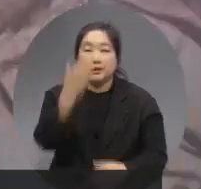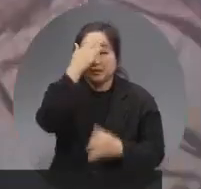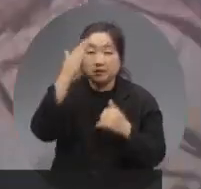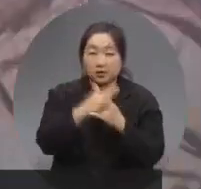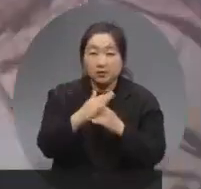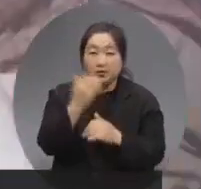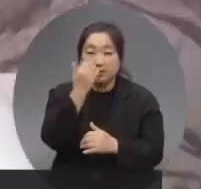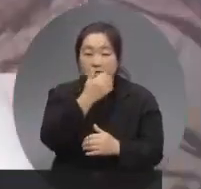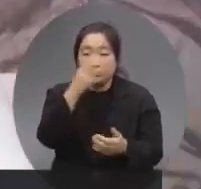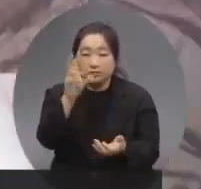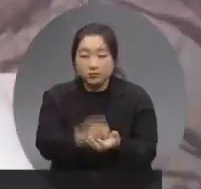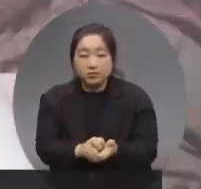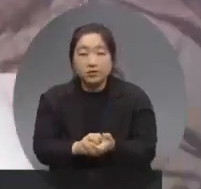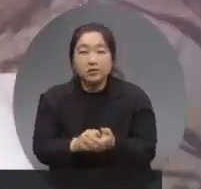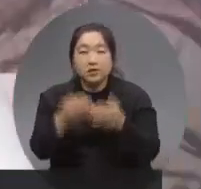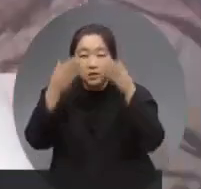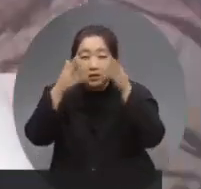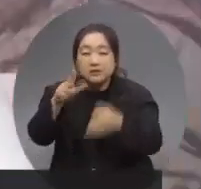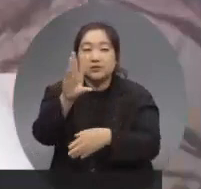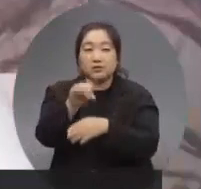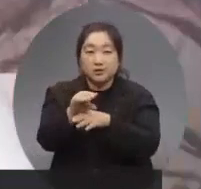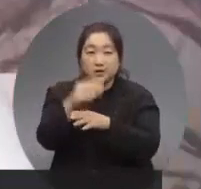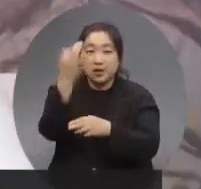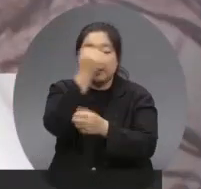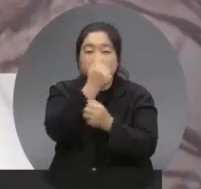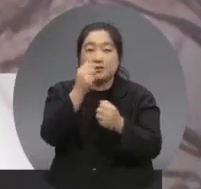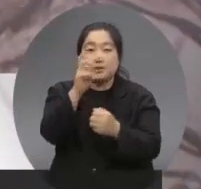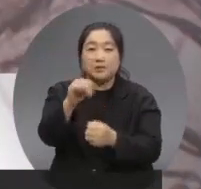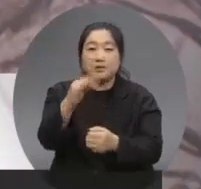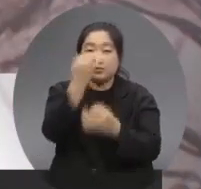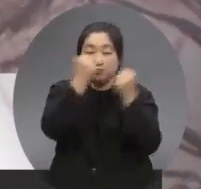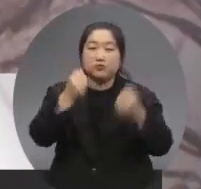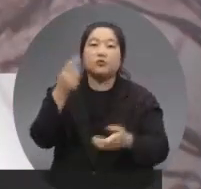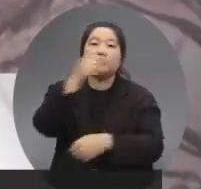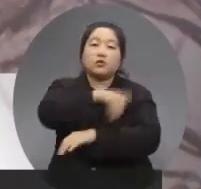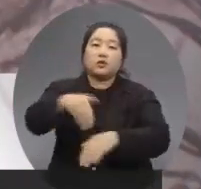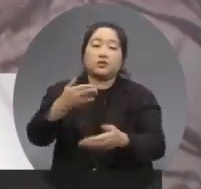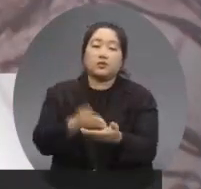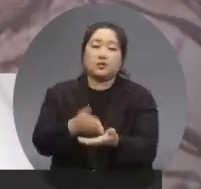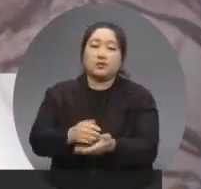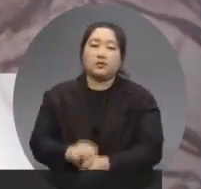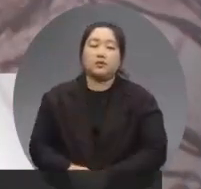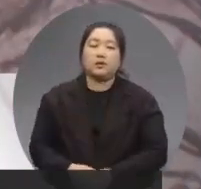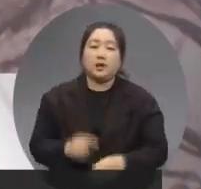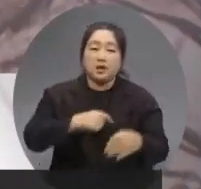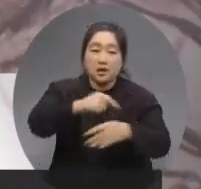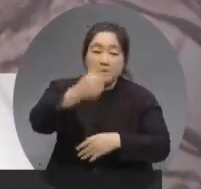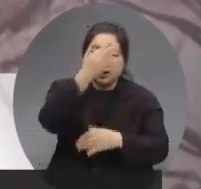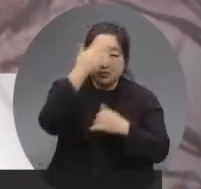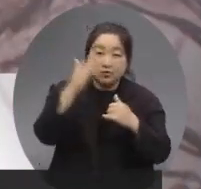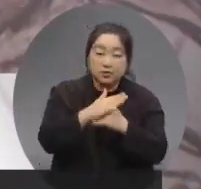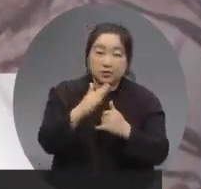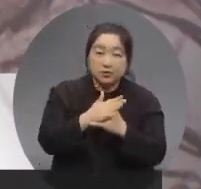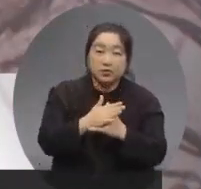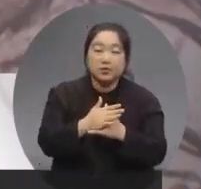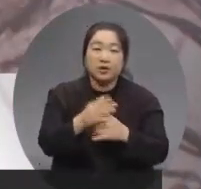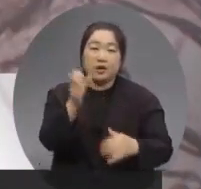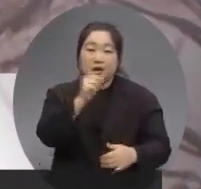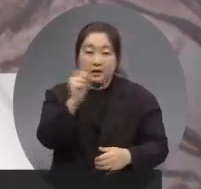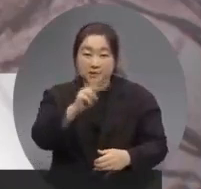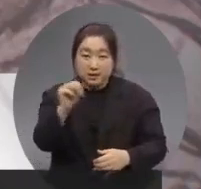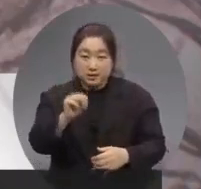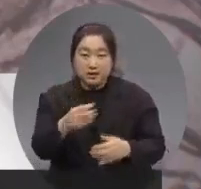미성년자 성착취 문제를 집중 취재한 MBC 충북 기획 보도입니다. 가출 미성년자를 향해 SNS로